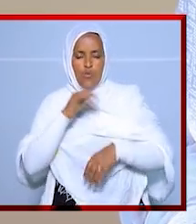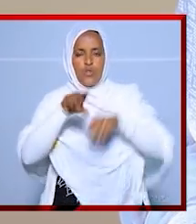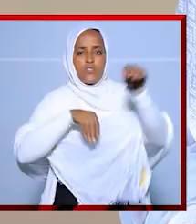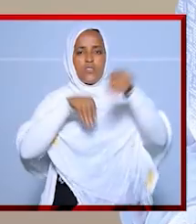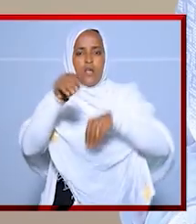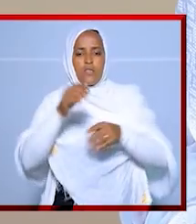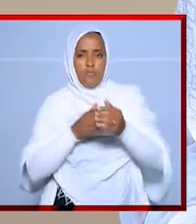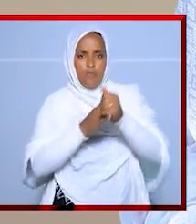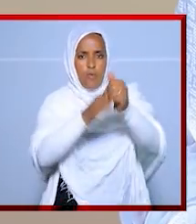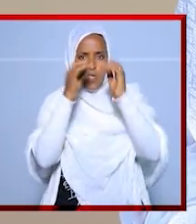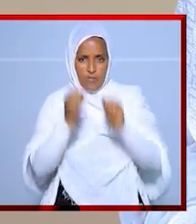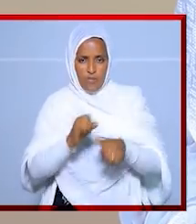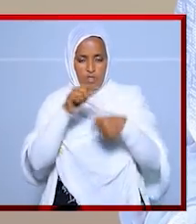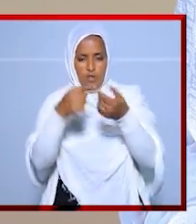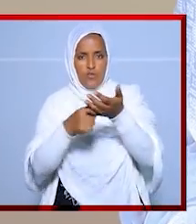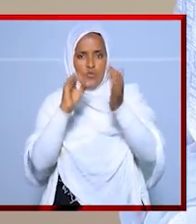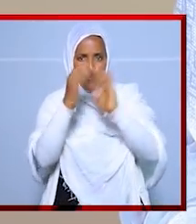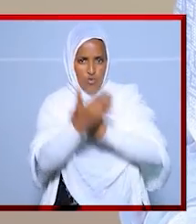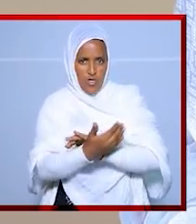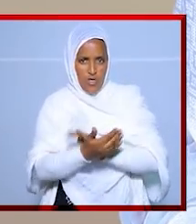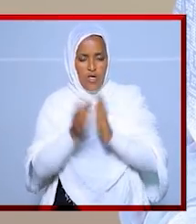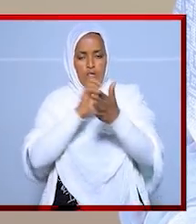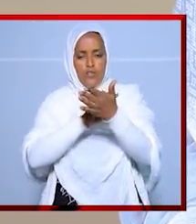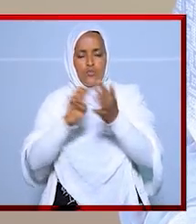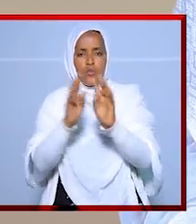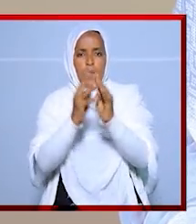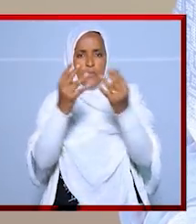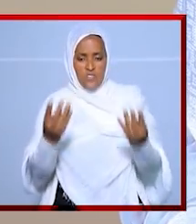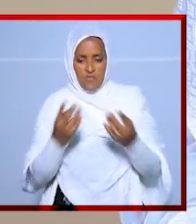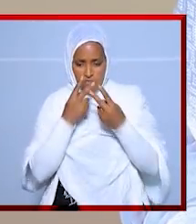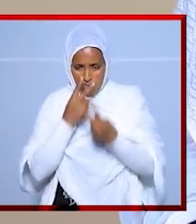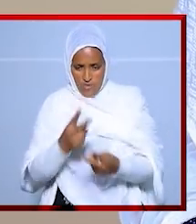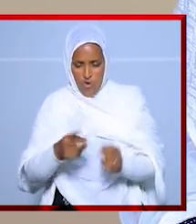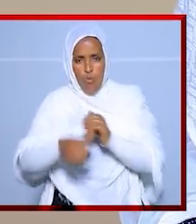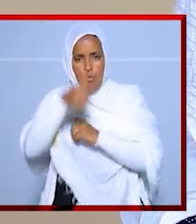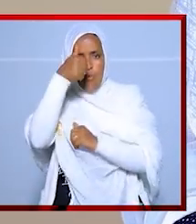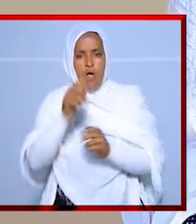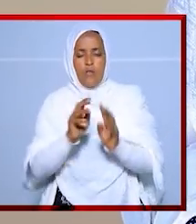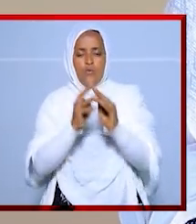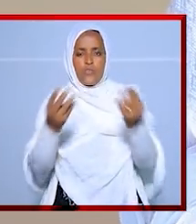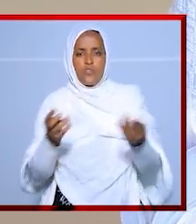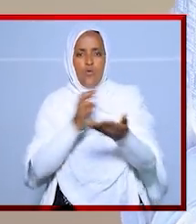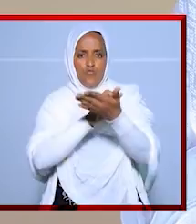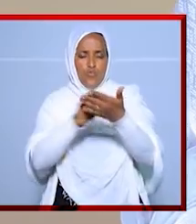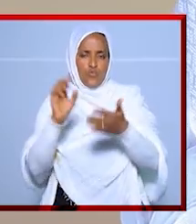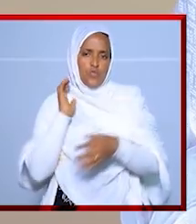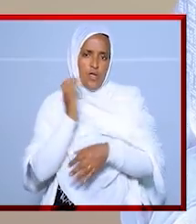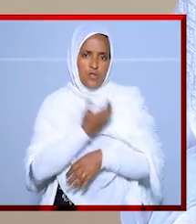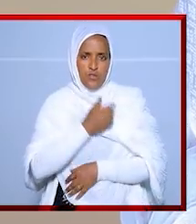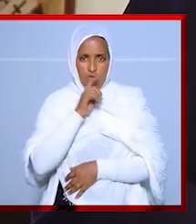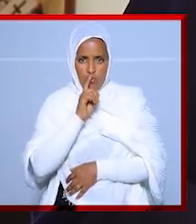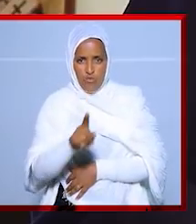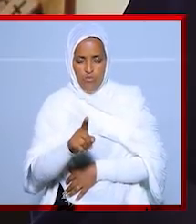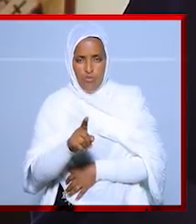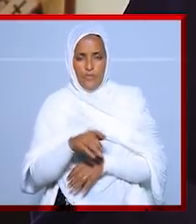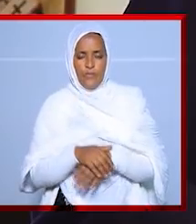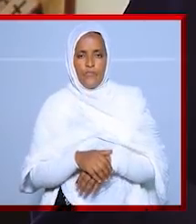ያለውን እንቅስቃሴ መምራት መቻል ስለሆነ ቅዱሳት መጻሕፍትን ስናይ እንግዲህ ዋናው መጽሐፍ ቅዱሳችን